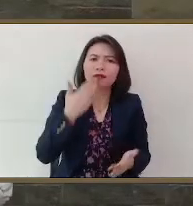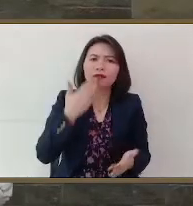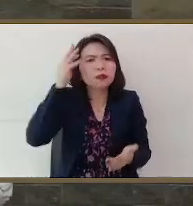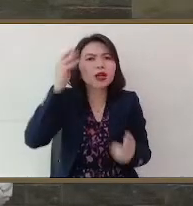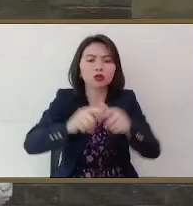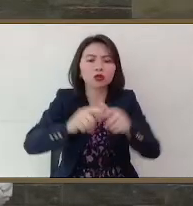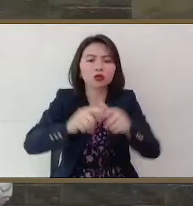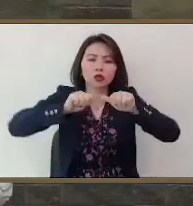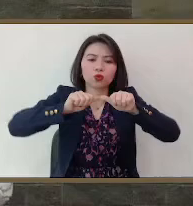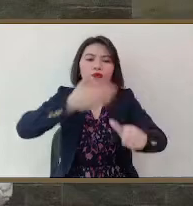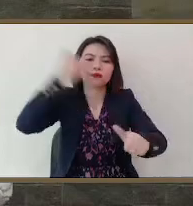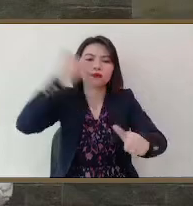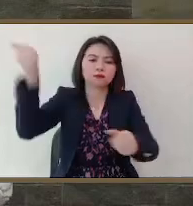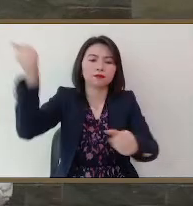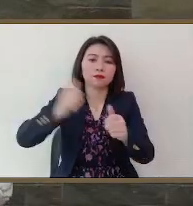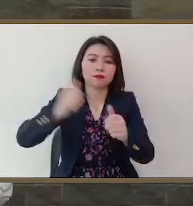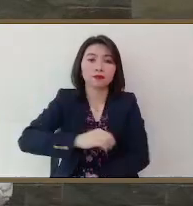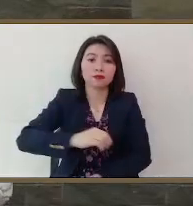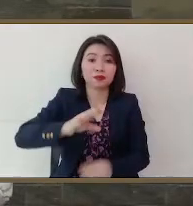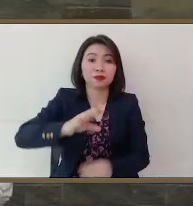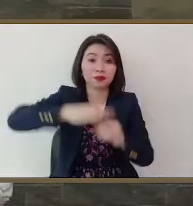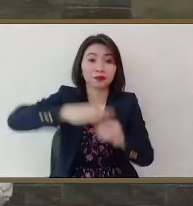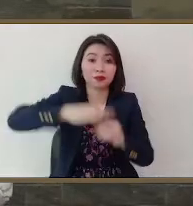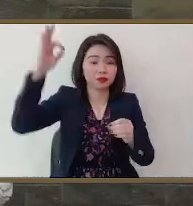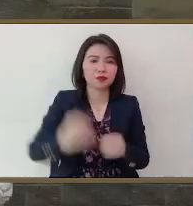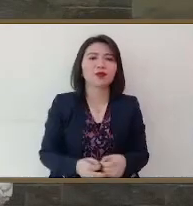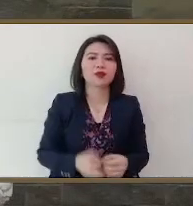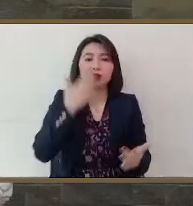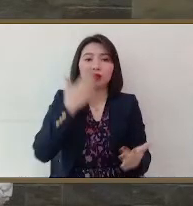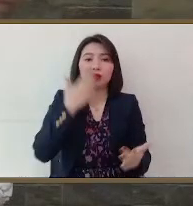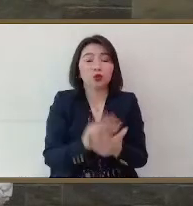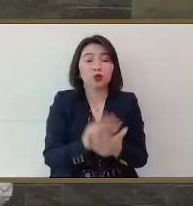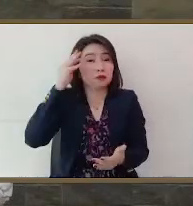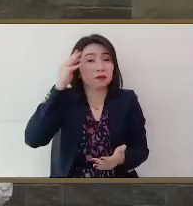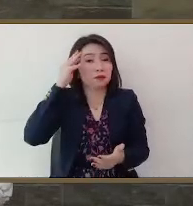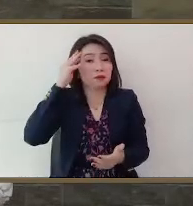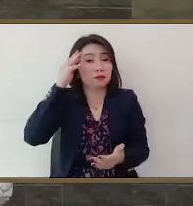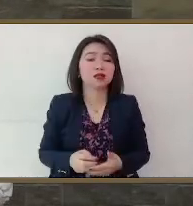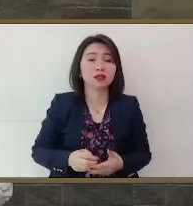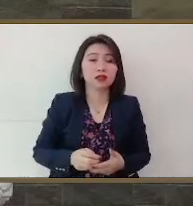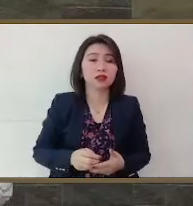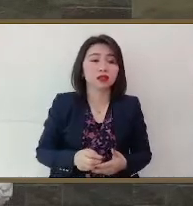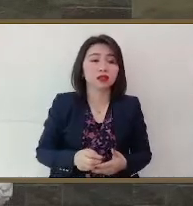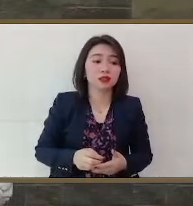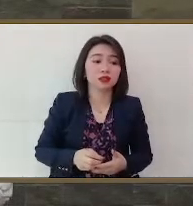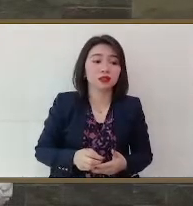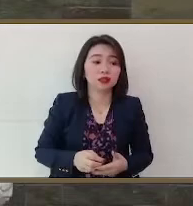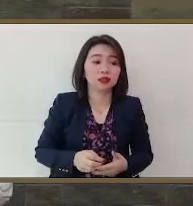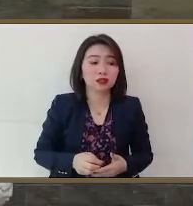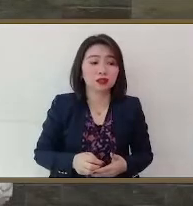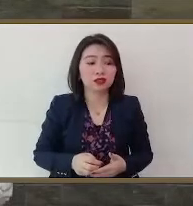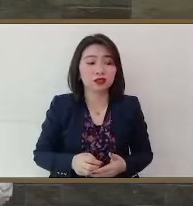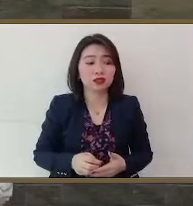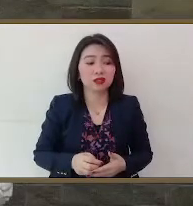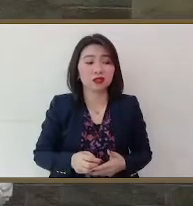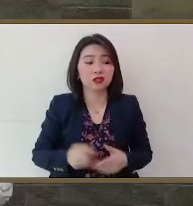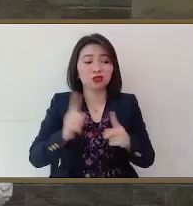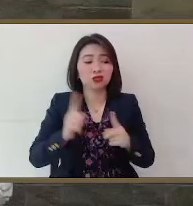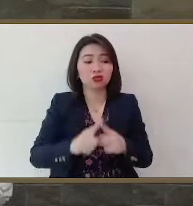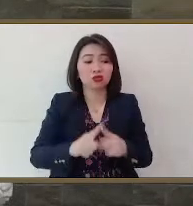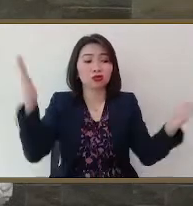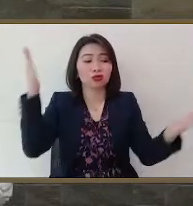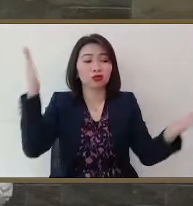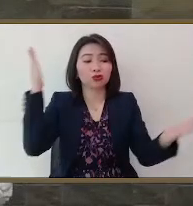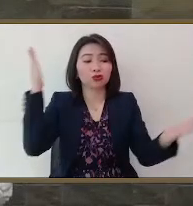soul winning. Isang katinuan ng pag-iisip at hindi na tayo magtatanong, may simba ba? Dapat ba ako magsimba ng araw ng linggo